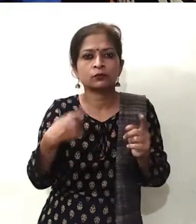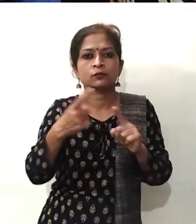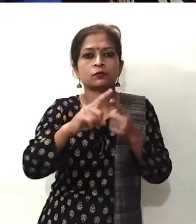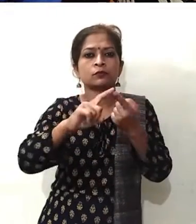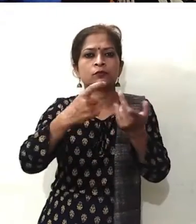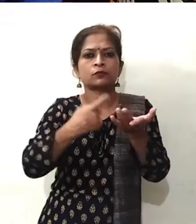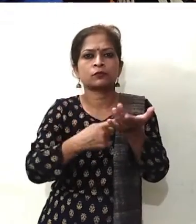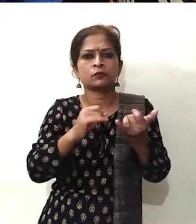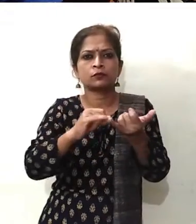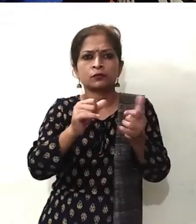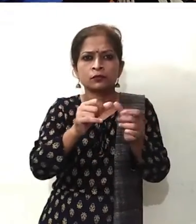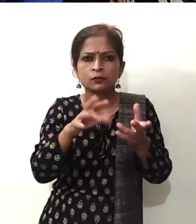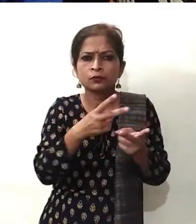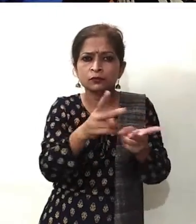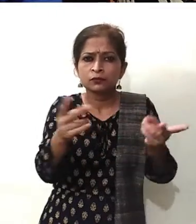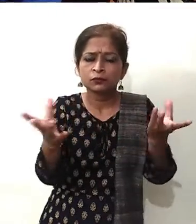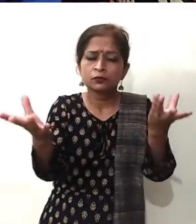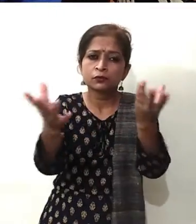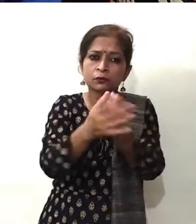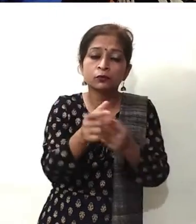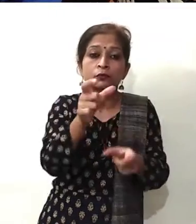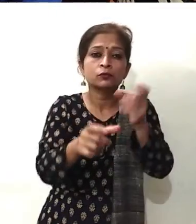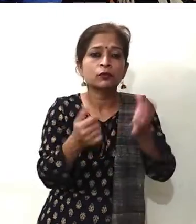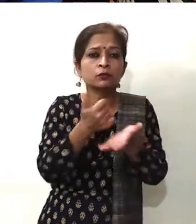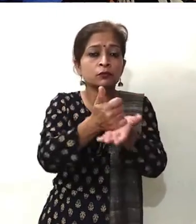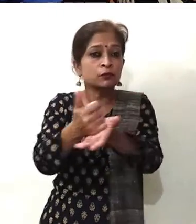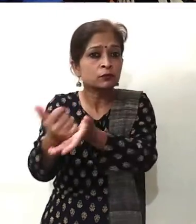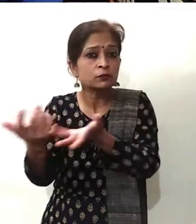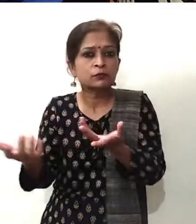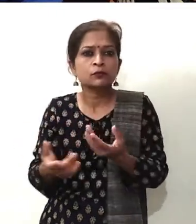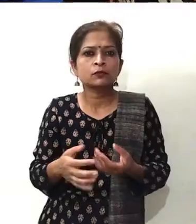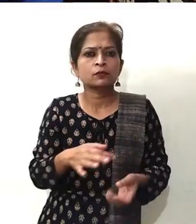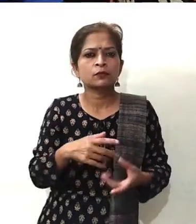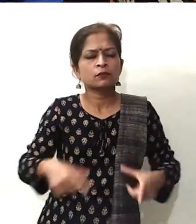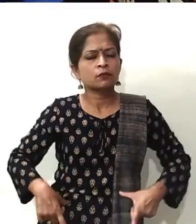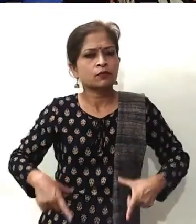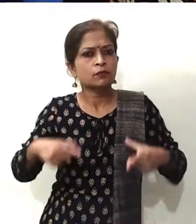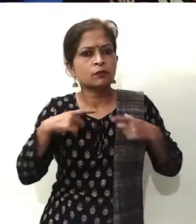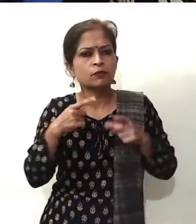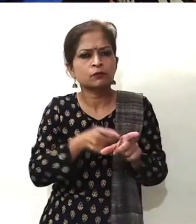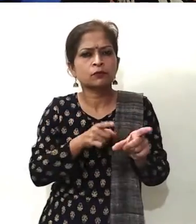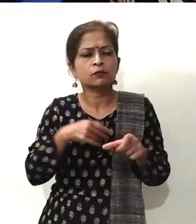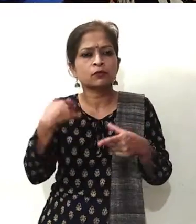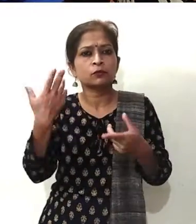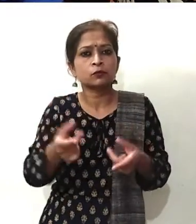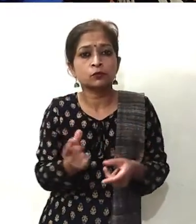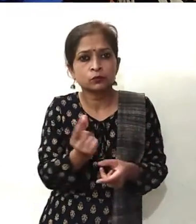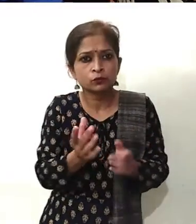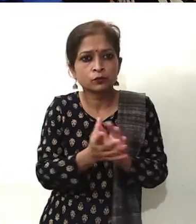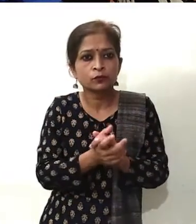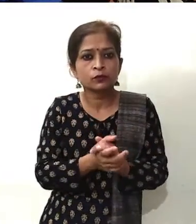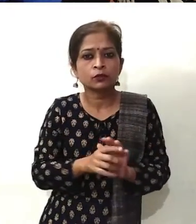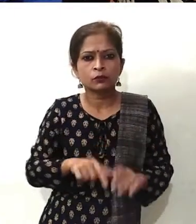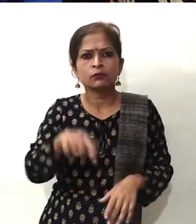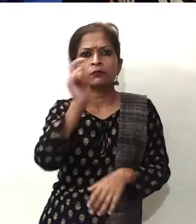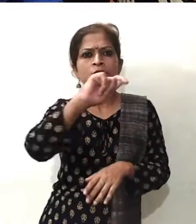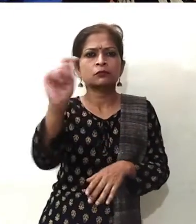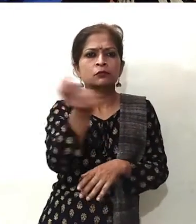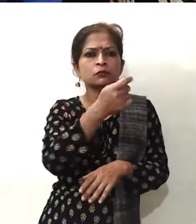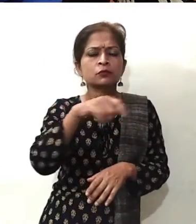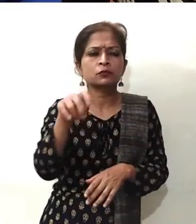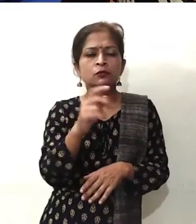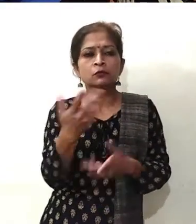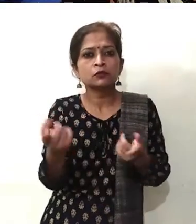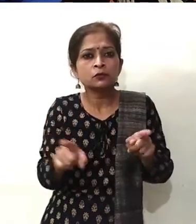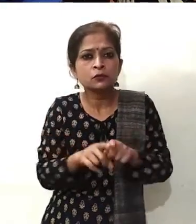बात है, पर मतलब यही हुआ करता था इसका। तो एक योद्धा हमेशा अपनी जीवन को दांव पे लगा के मुक्ति पाता